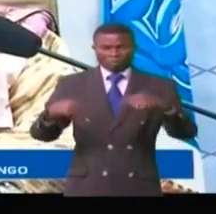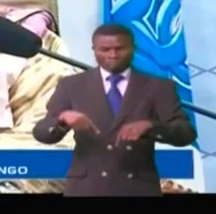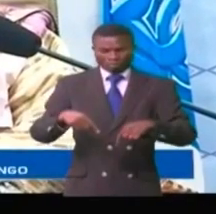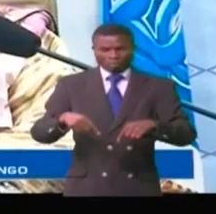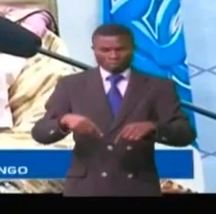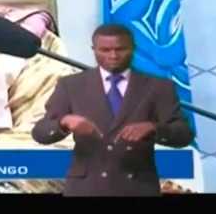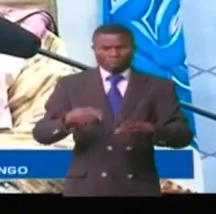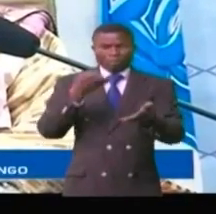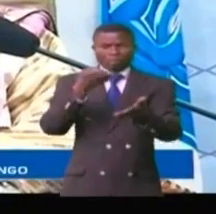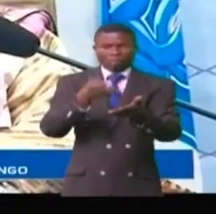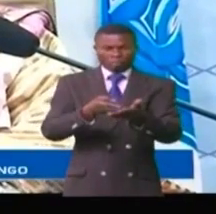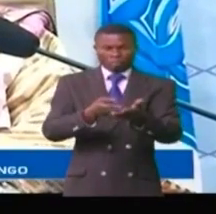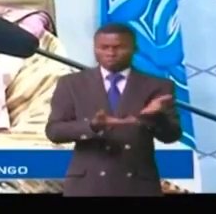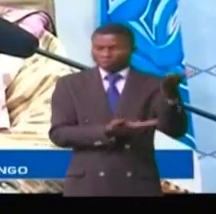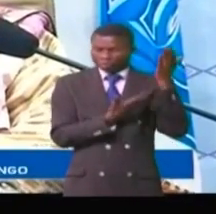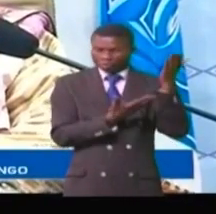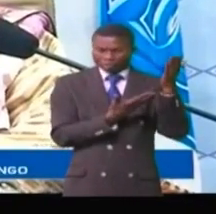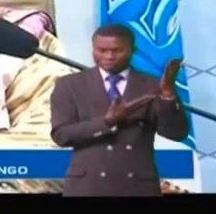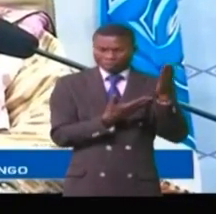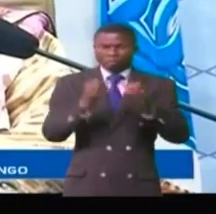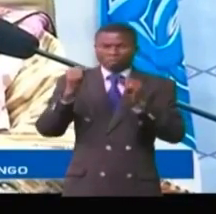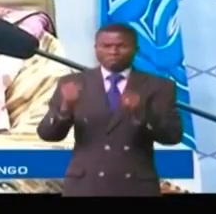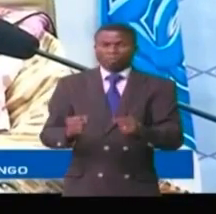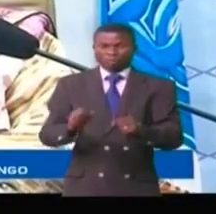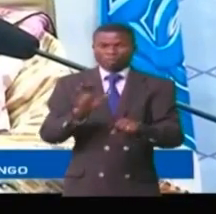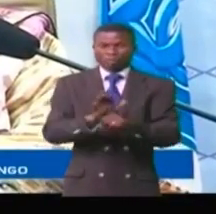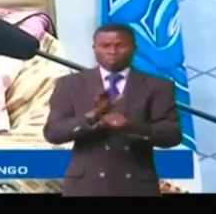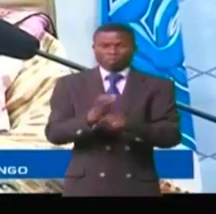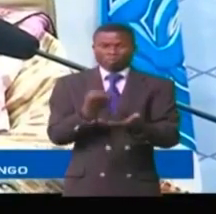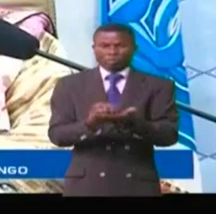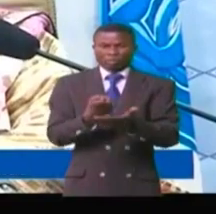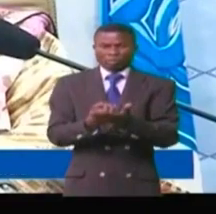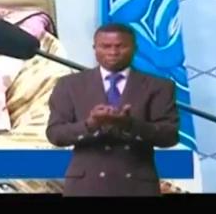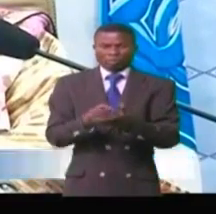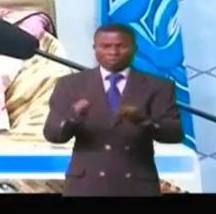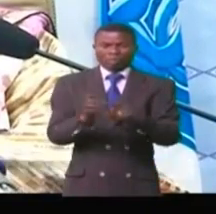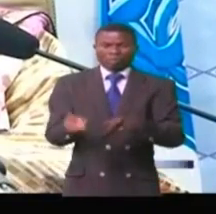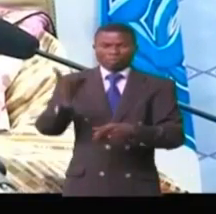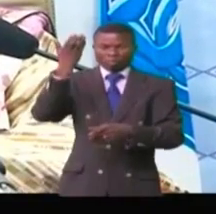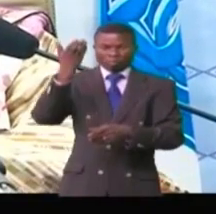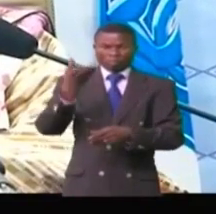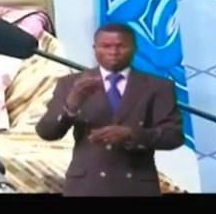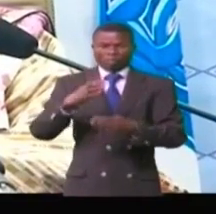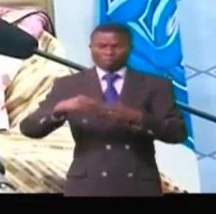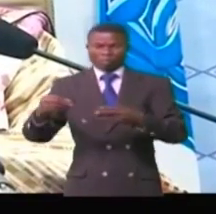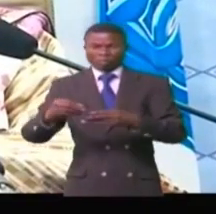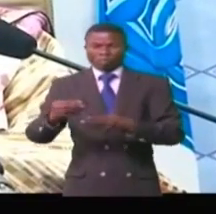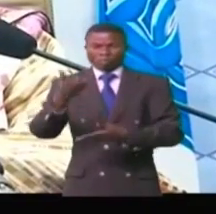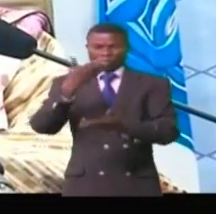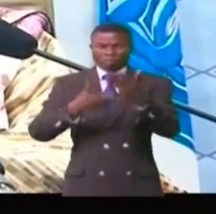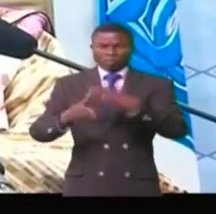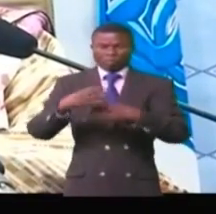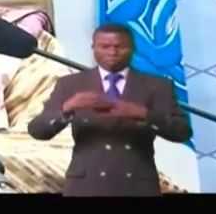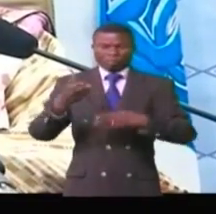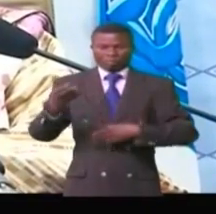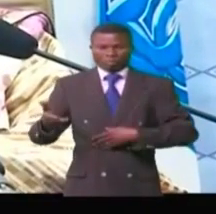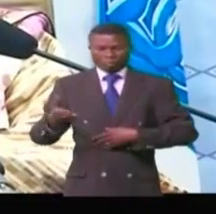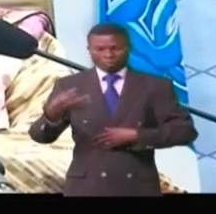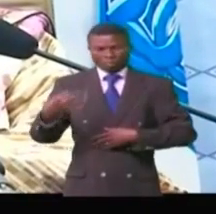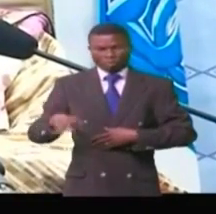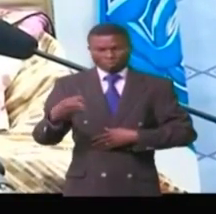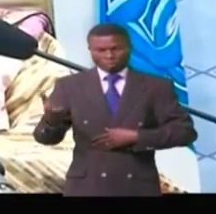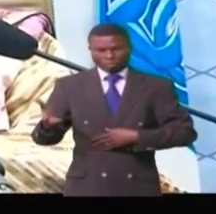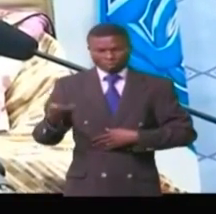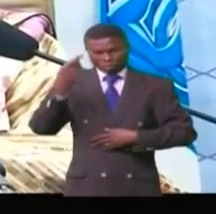des indicateurs importants de la stabilité macroéconomique comme l'inflation et le taux de change, nous constatons que par